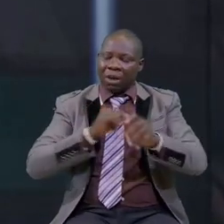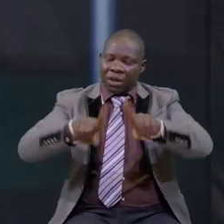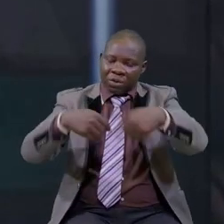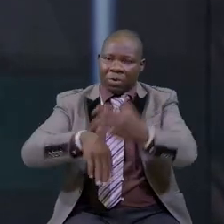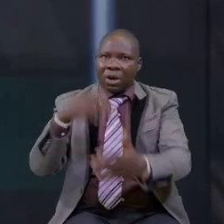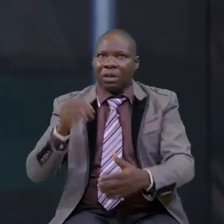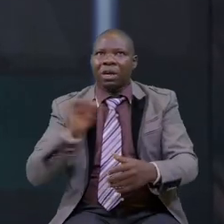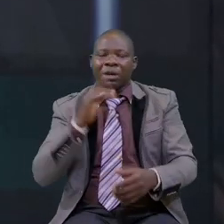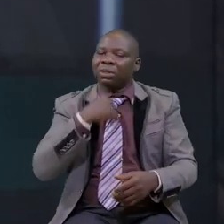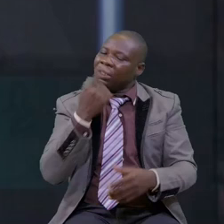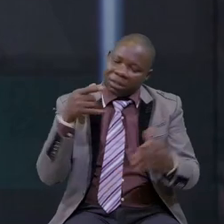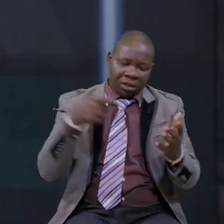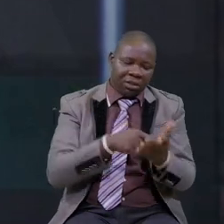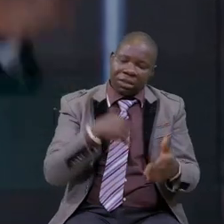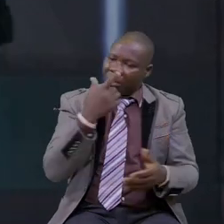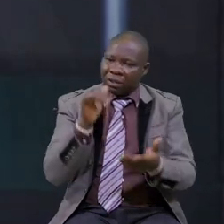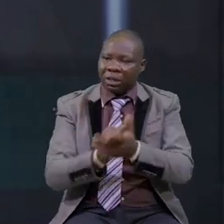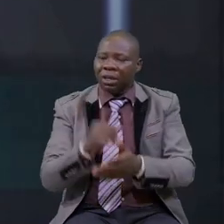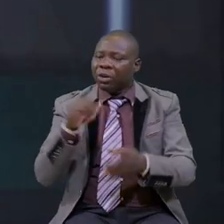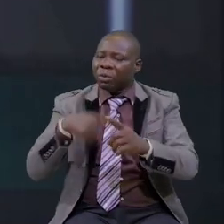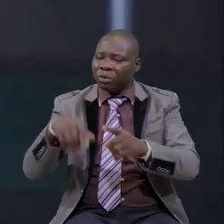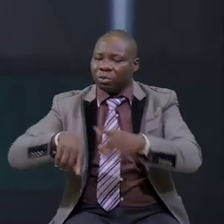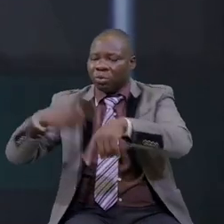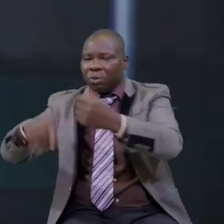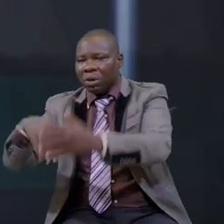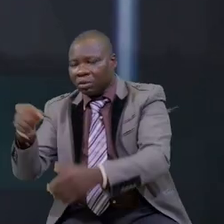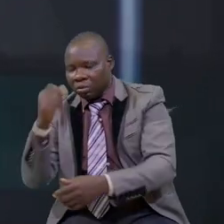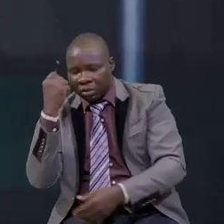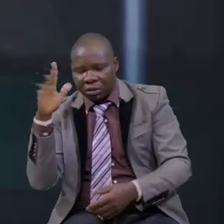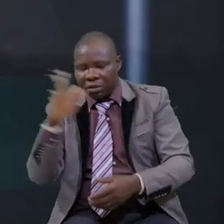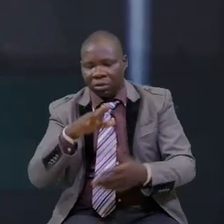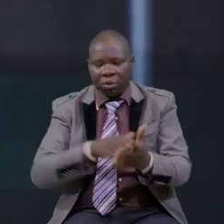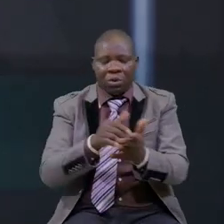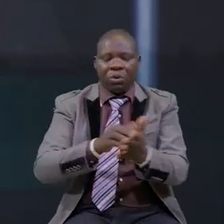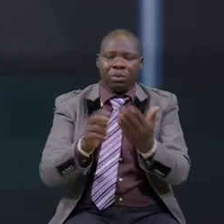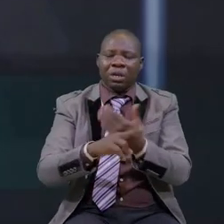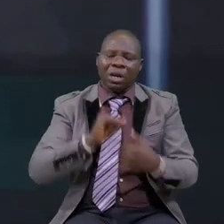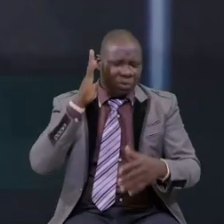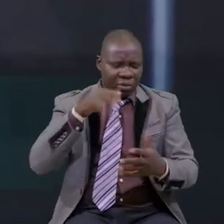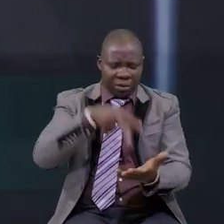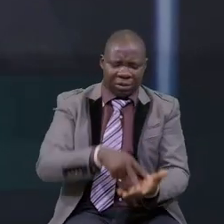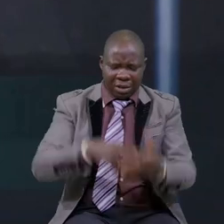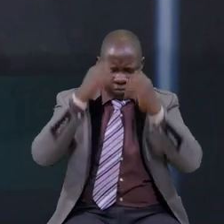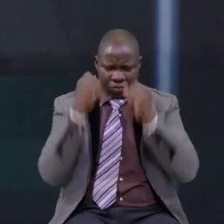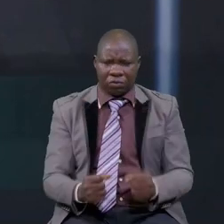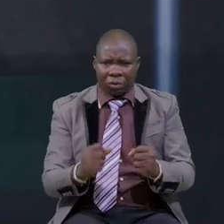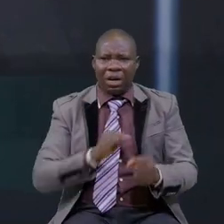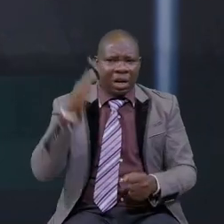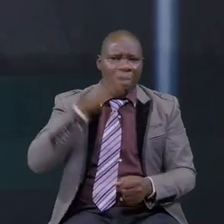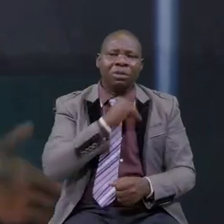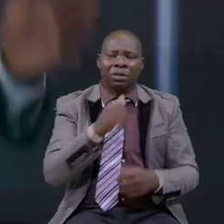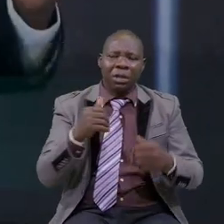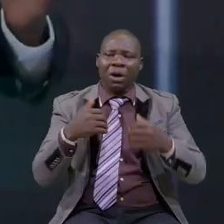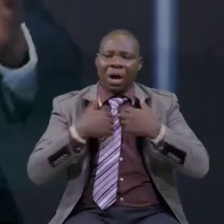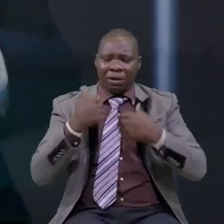arrivez là-bas, vous comprenez que votre faiblesse, ah, je vais tenir ferme. Et je n'aurai